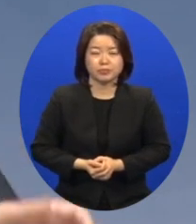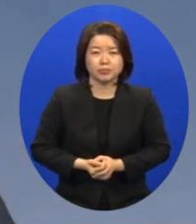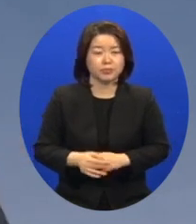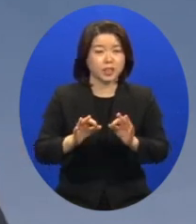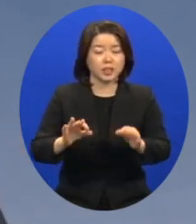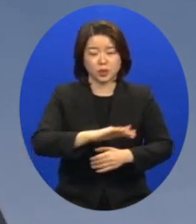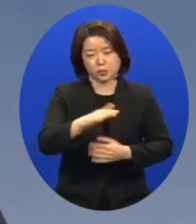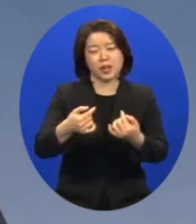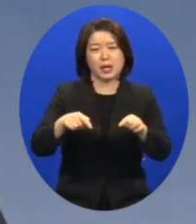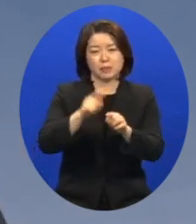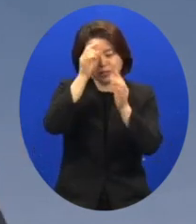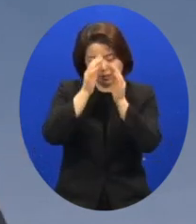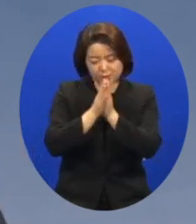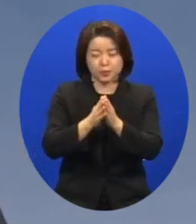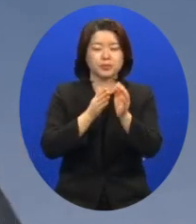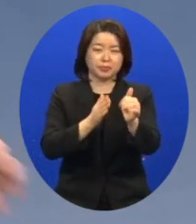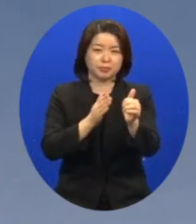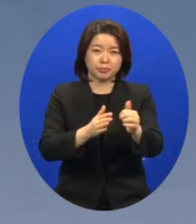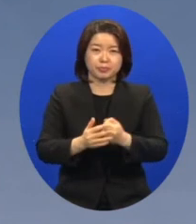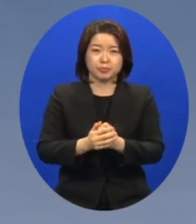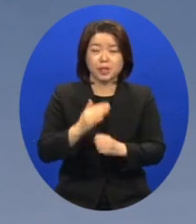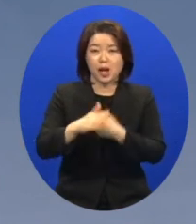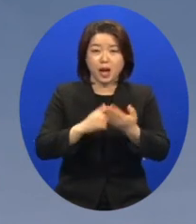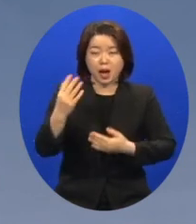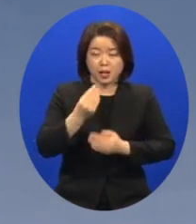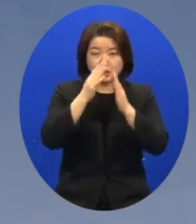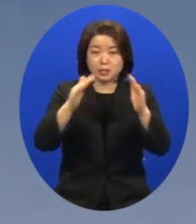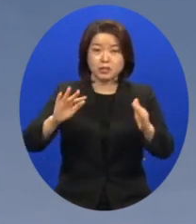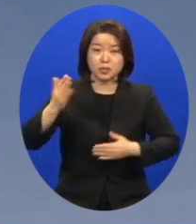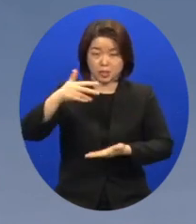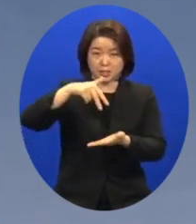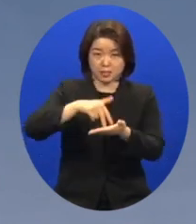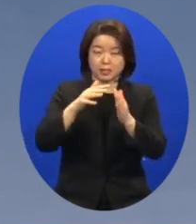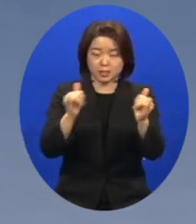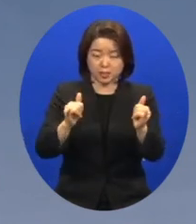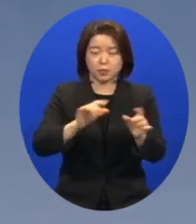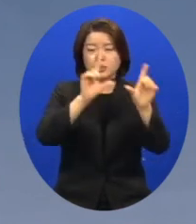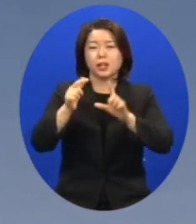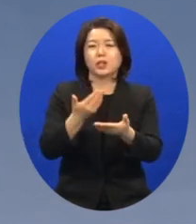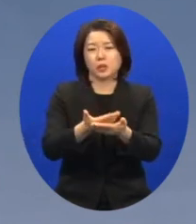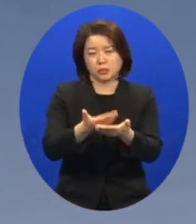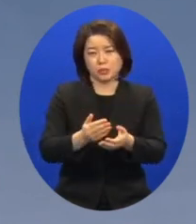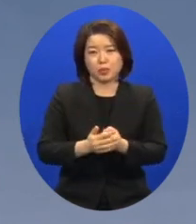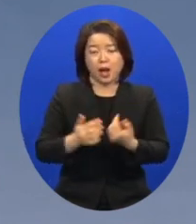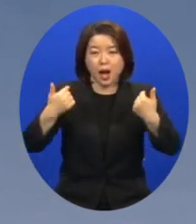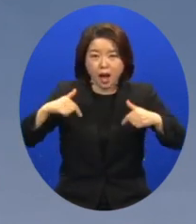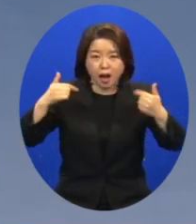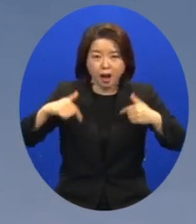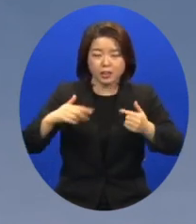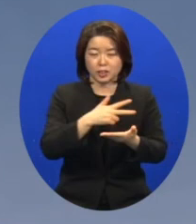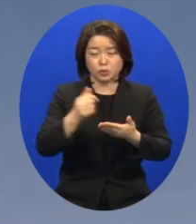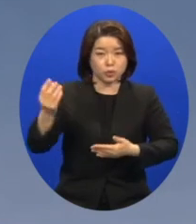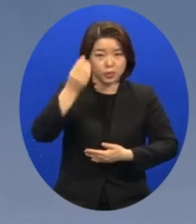이제 우리 같이 키도 하십시다 하나님의 성전 된 자로 살게 하소서 써 항상 주의 성령이